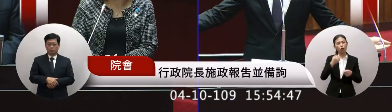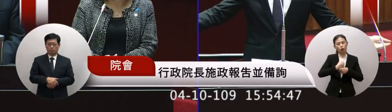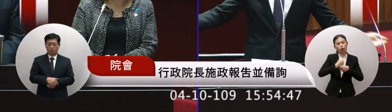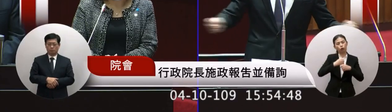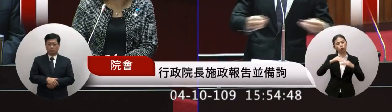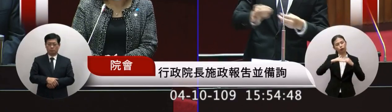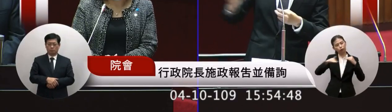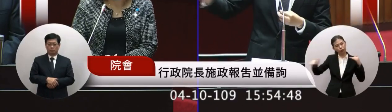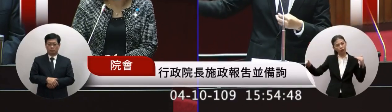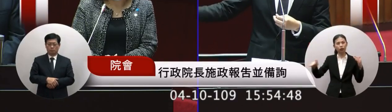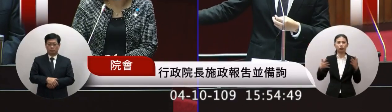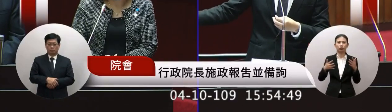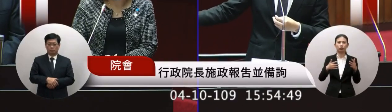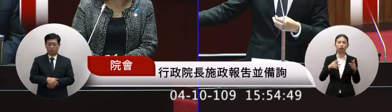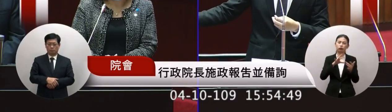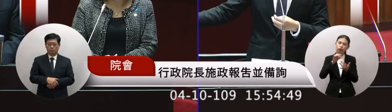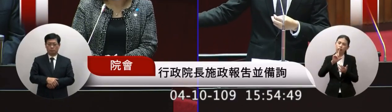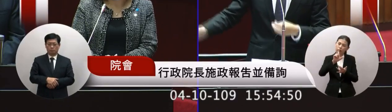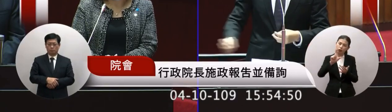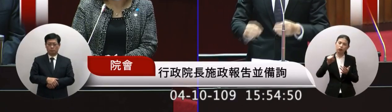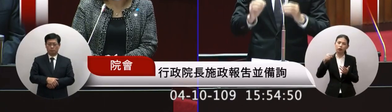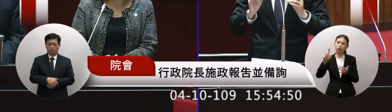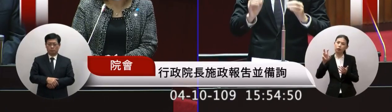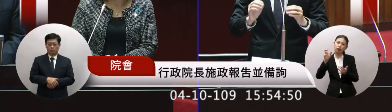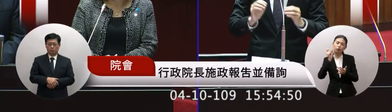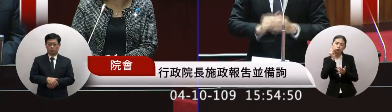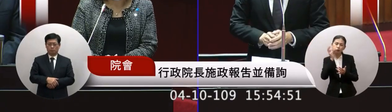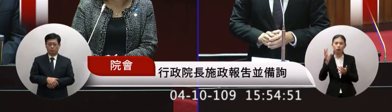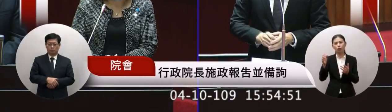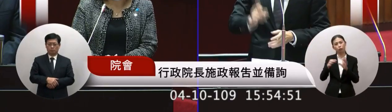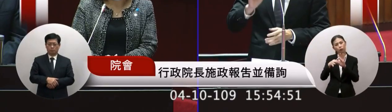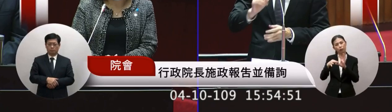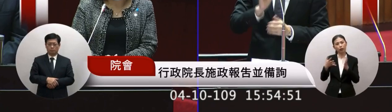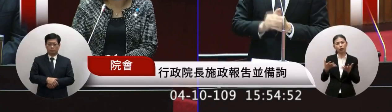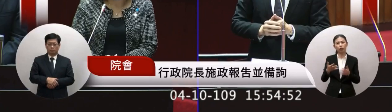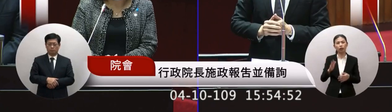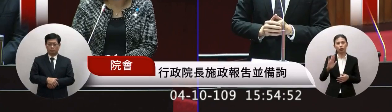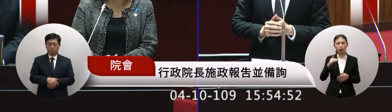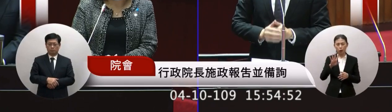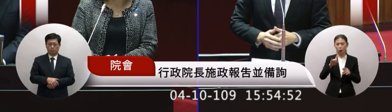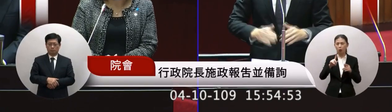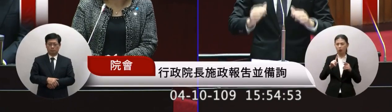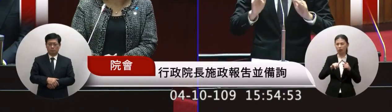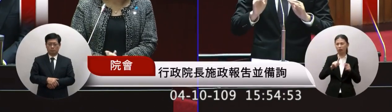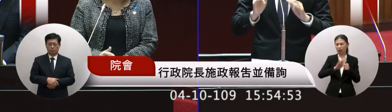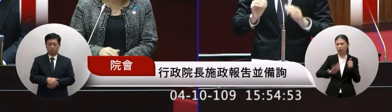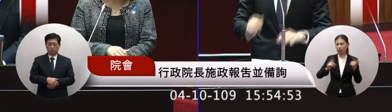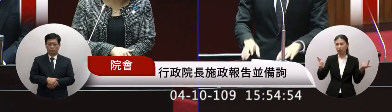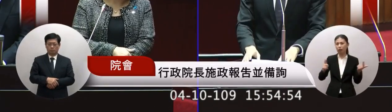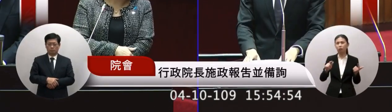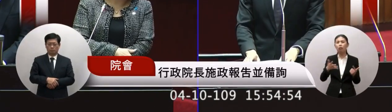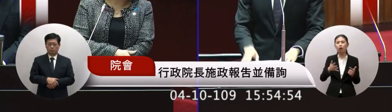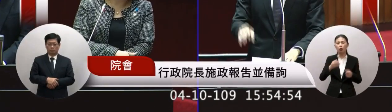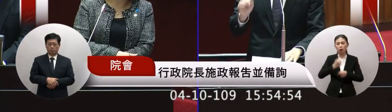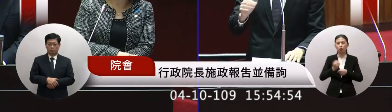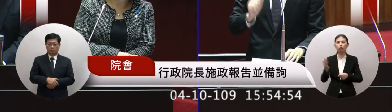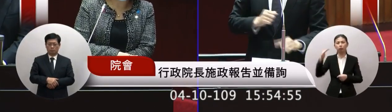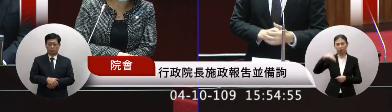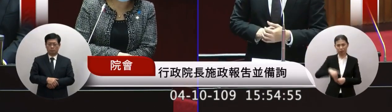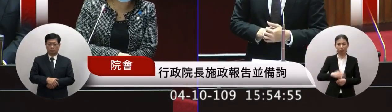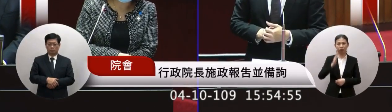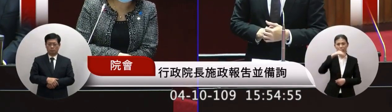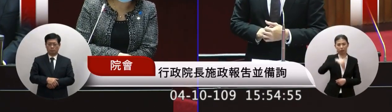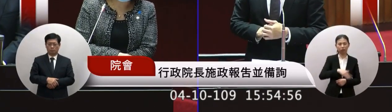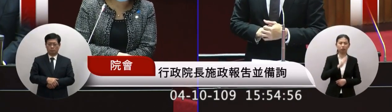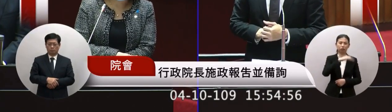賣賣